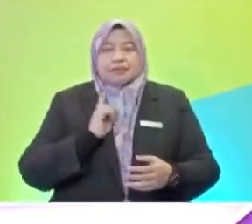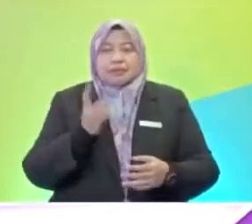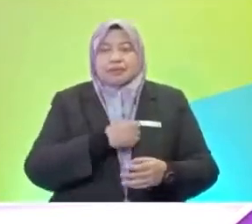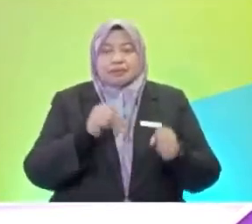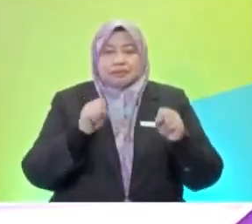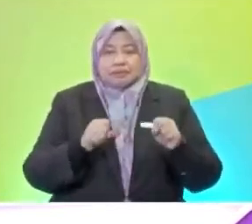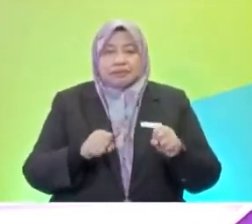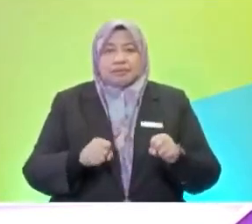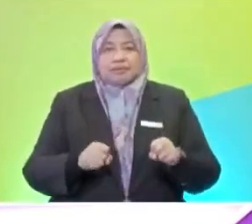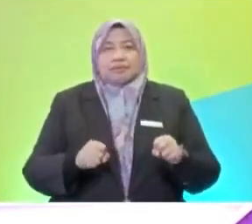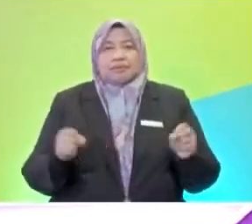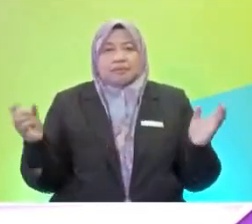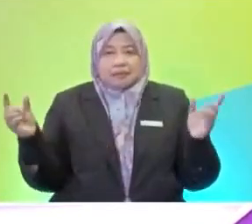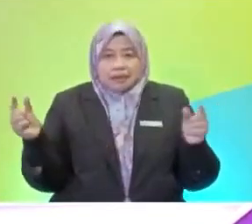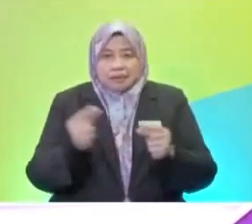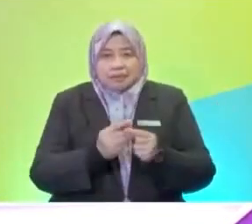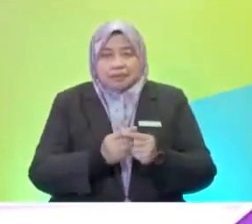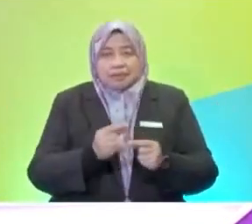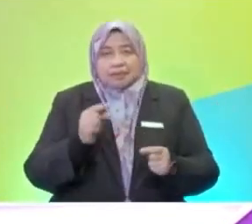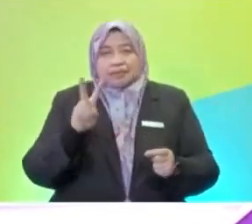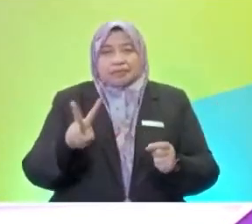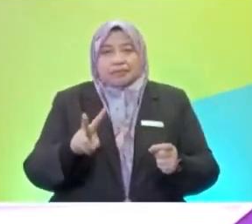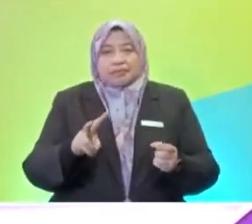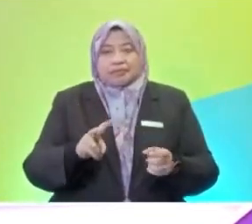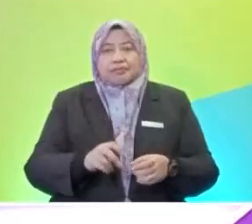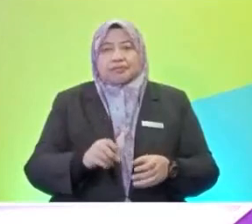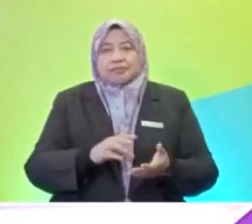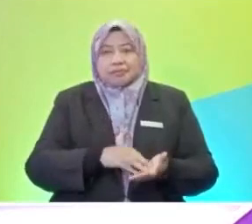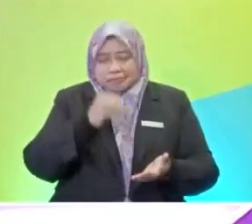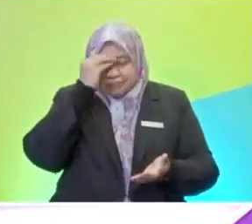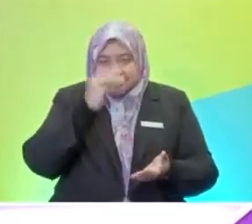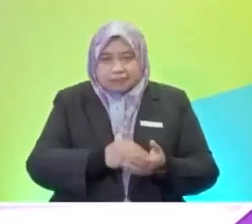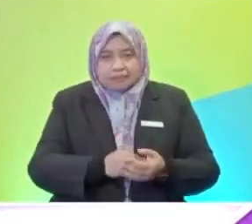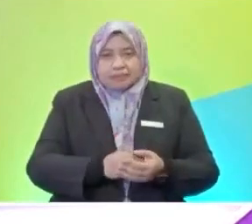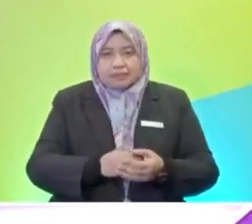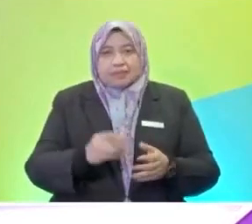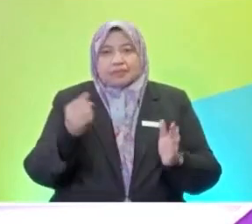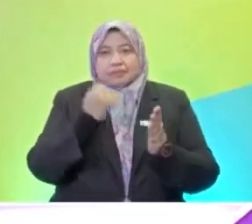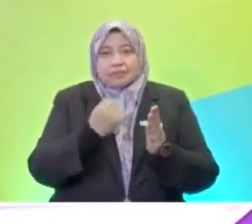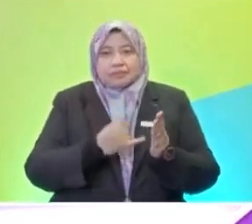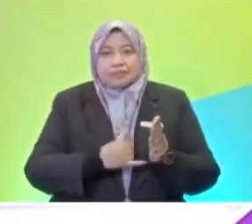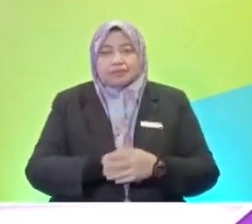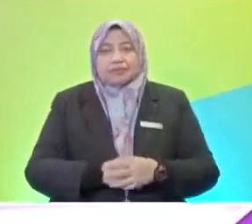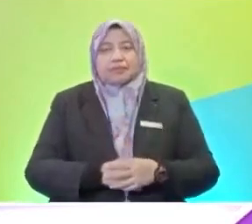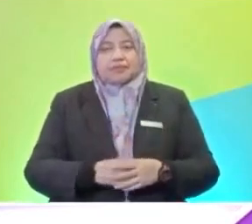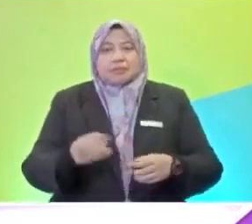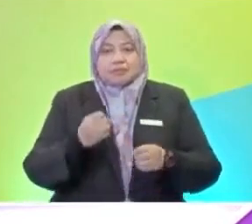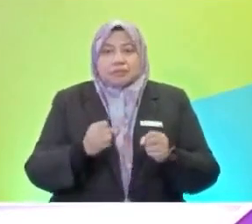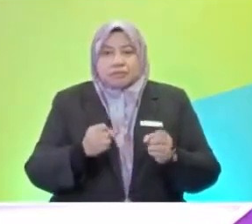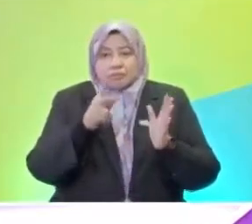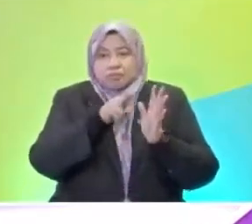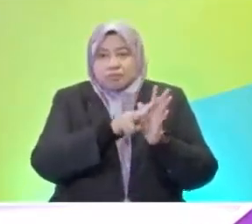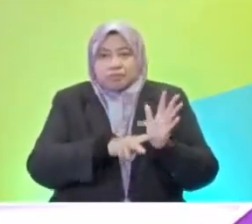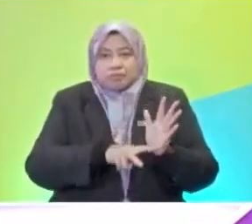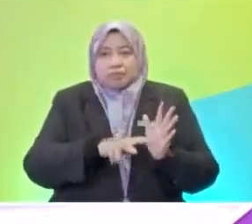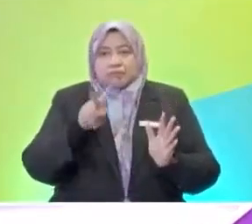pelajaran contohnya seni dijual dimana apabila pola bentuk duit dimensi ini disusun ataupun di